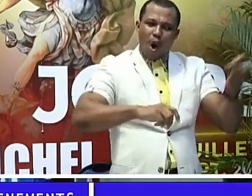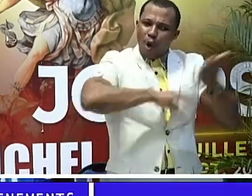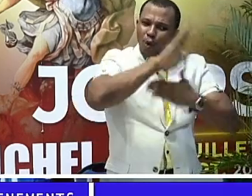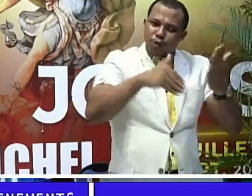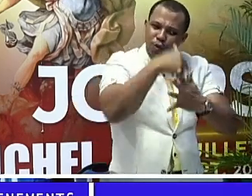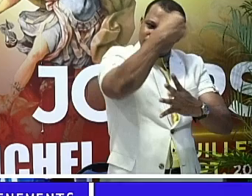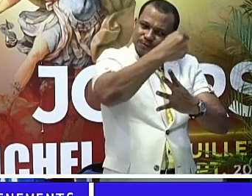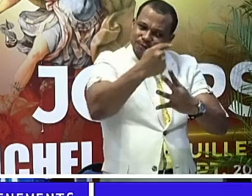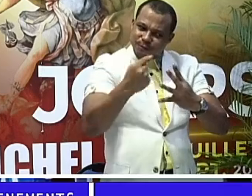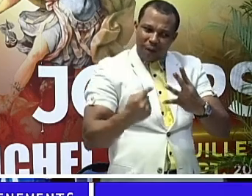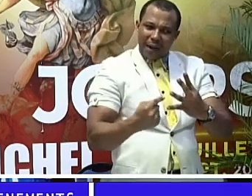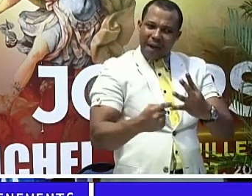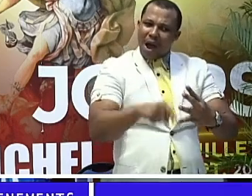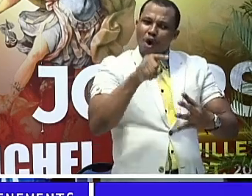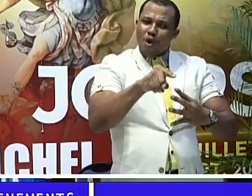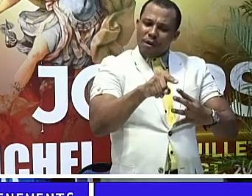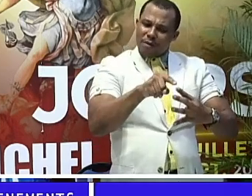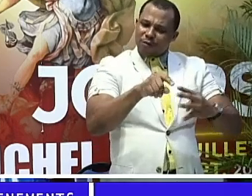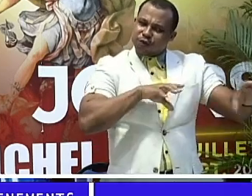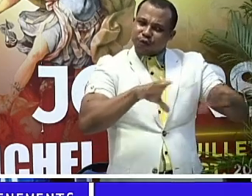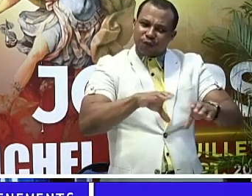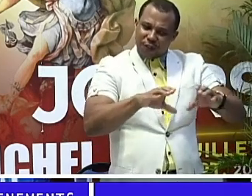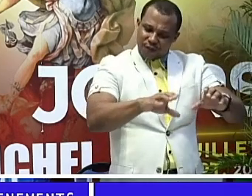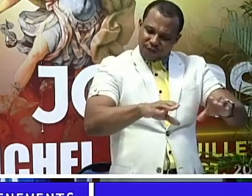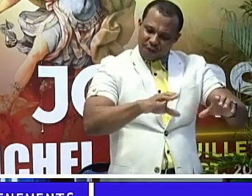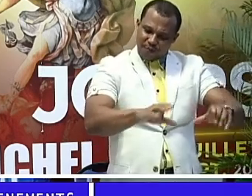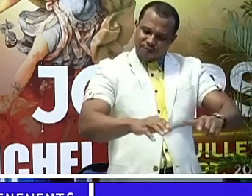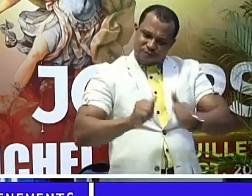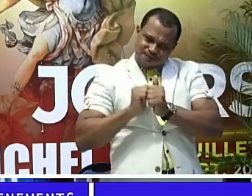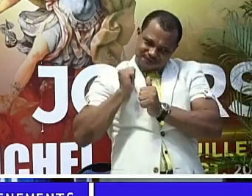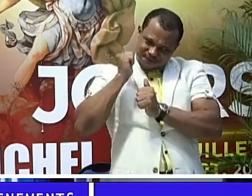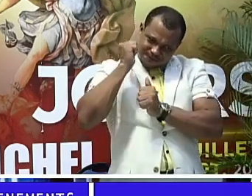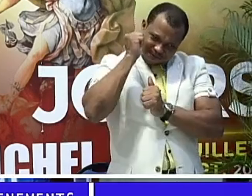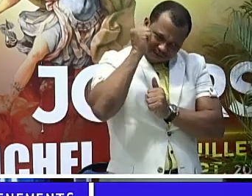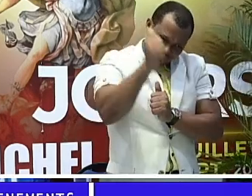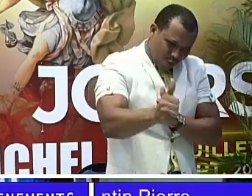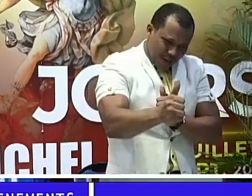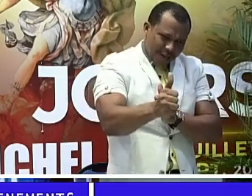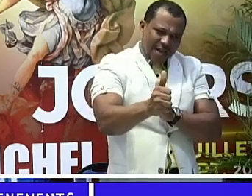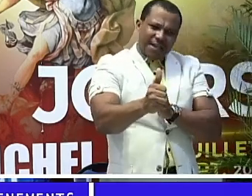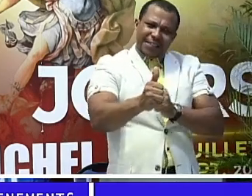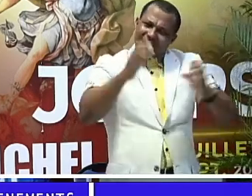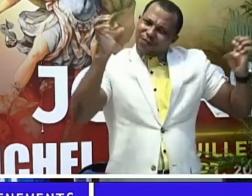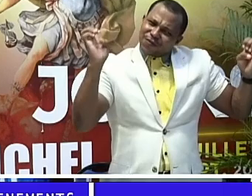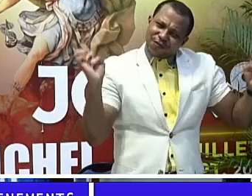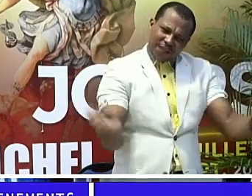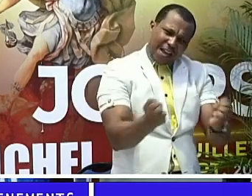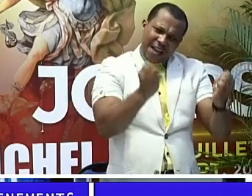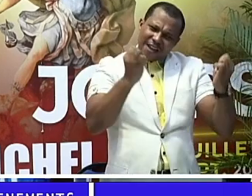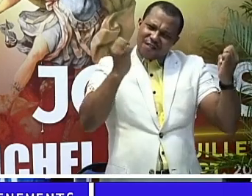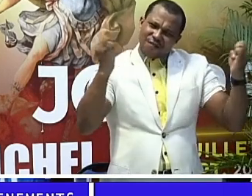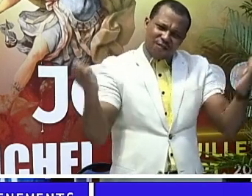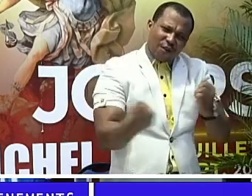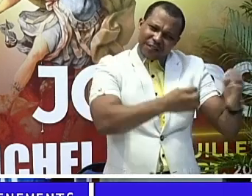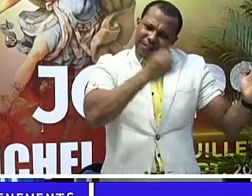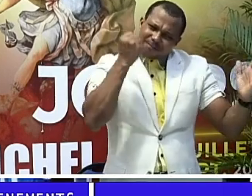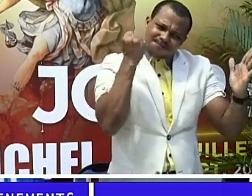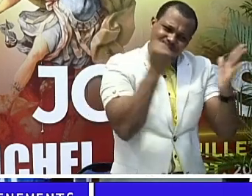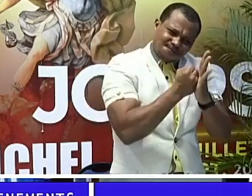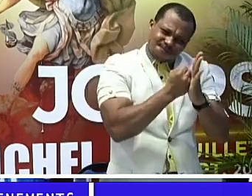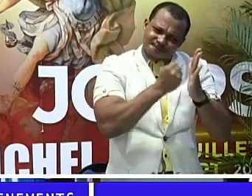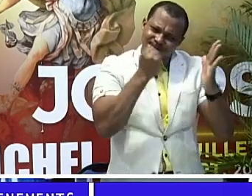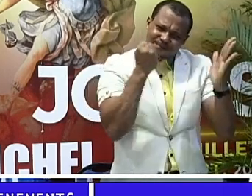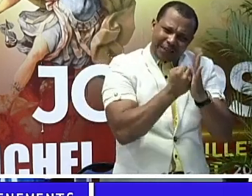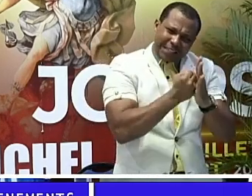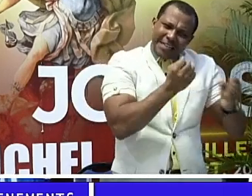faire pour aller loin, c'est effort lié, c'est sacrifice lié, c'est bataille lié. M'a toujours dit